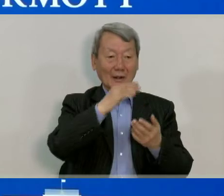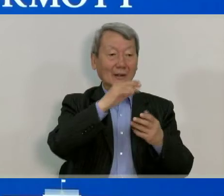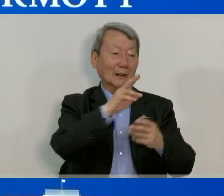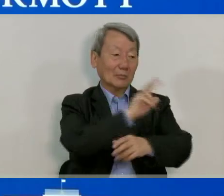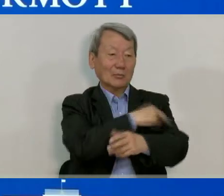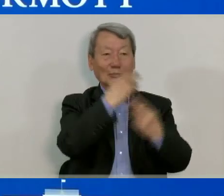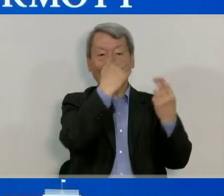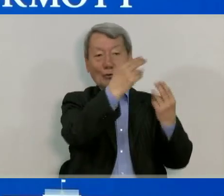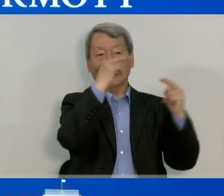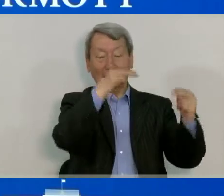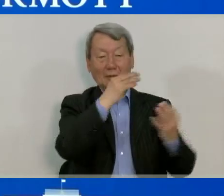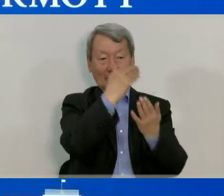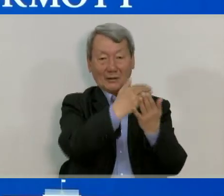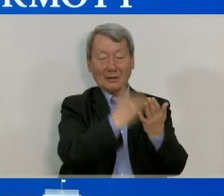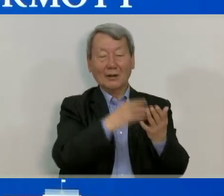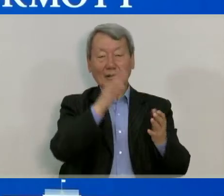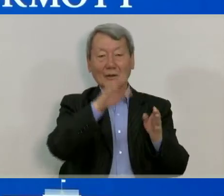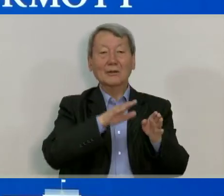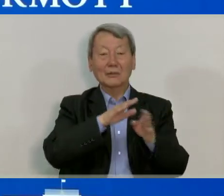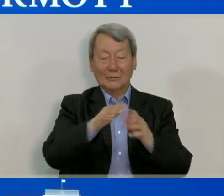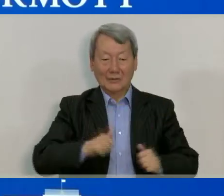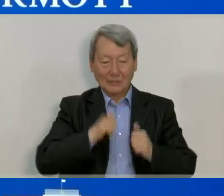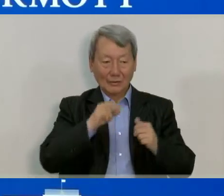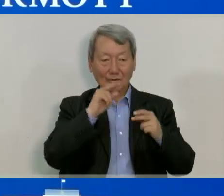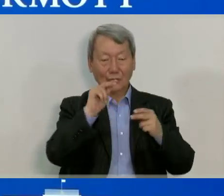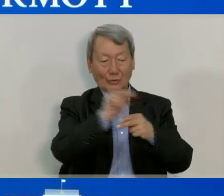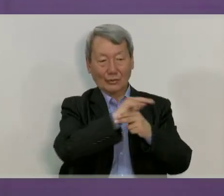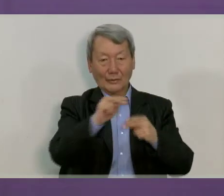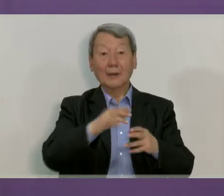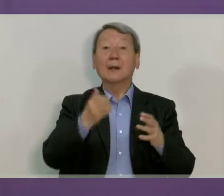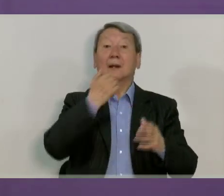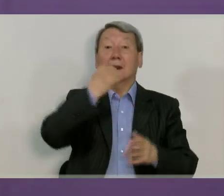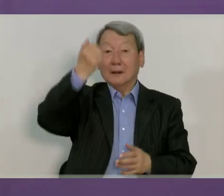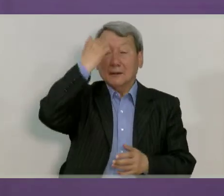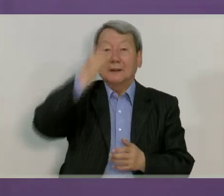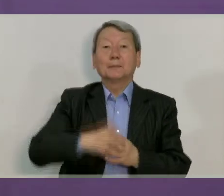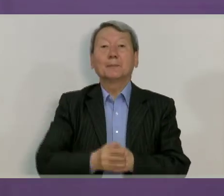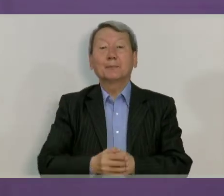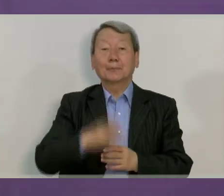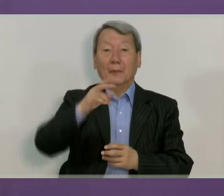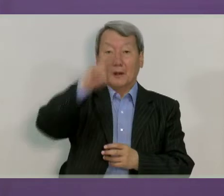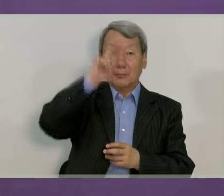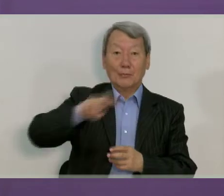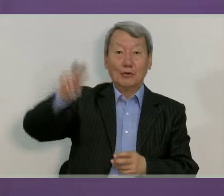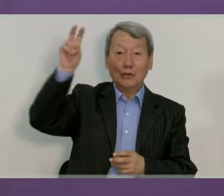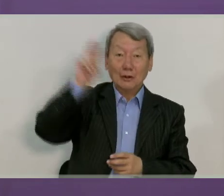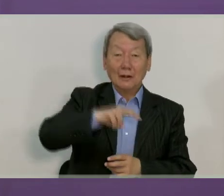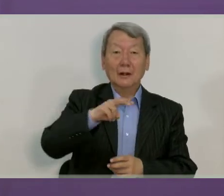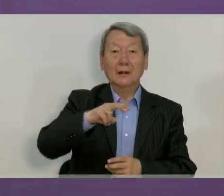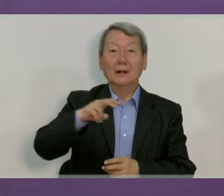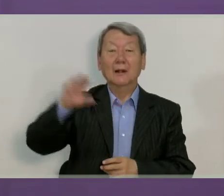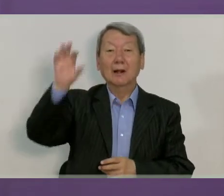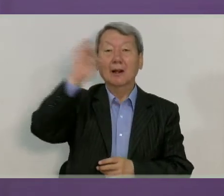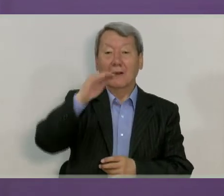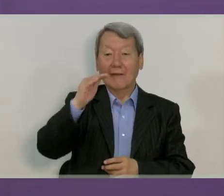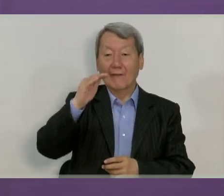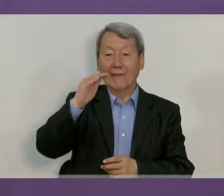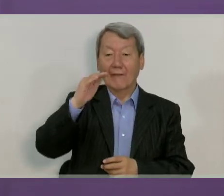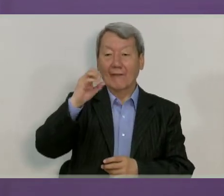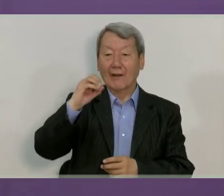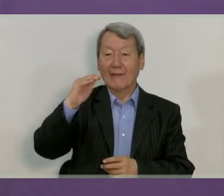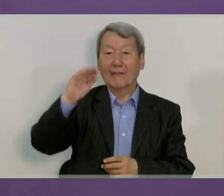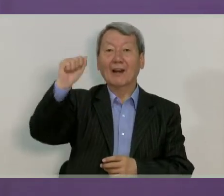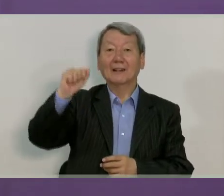процессин камсыздап аткан учуру бүгүн. Рахмат. Бишкектеги ВФА соода борборундагы